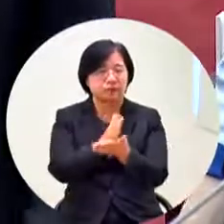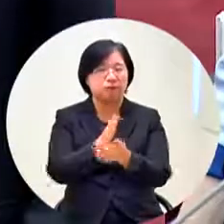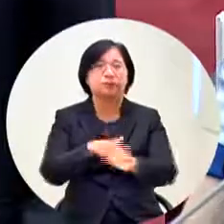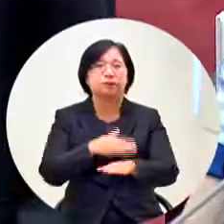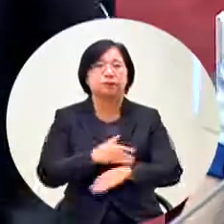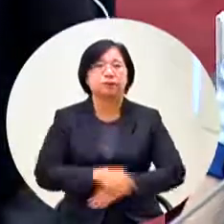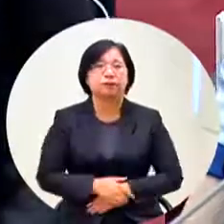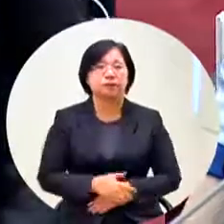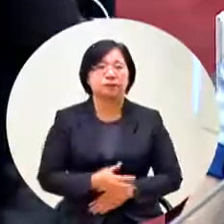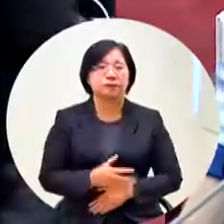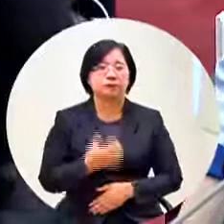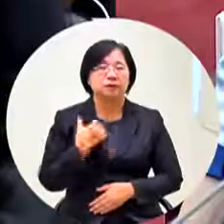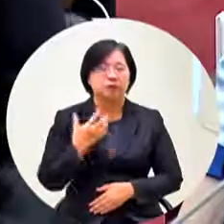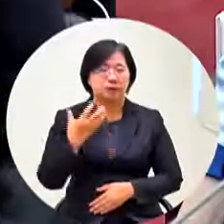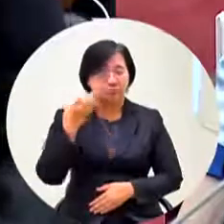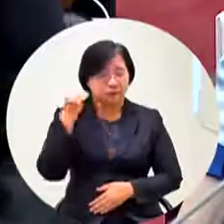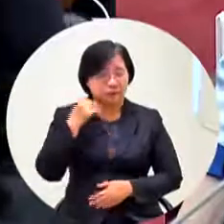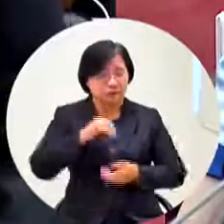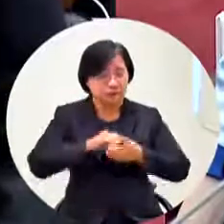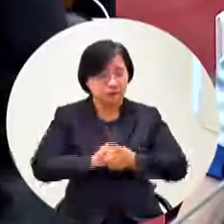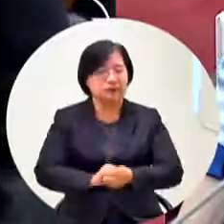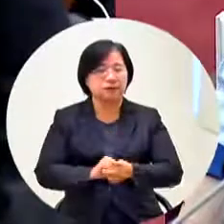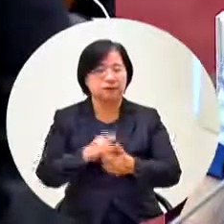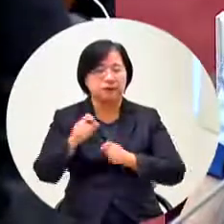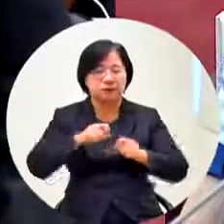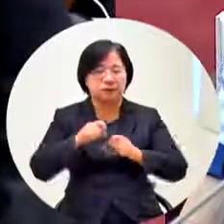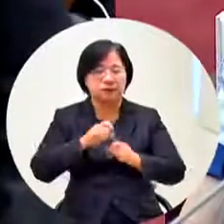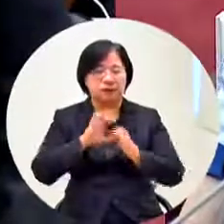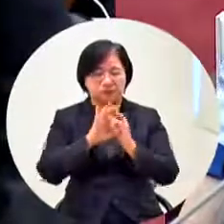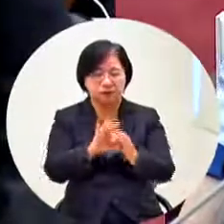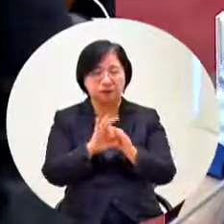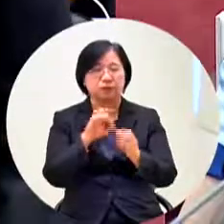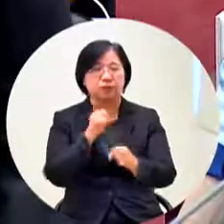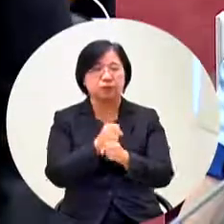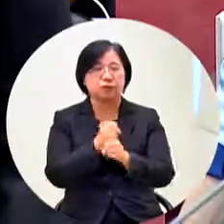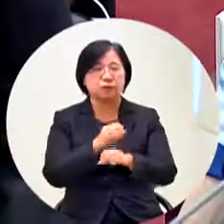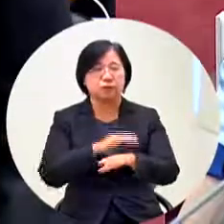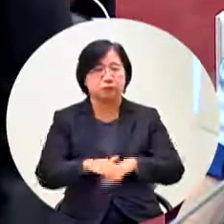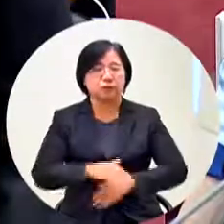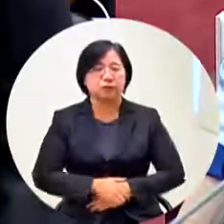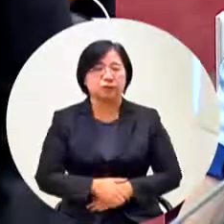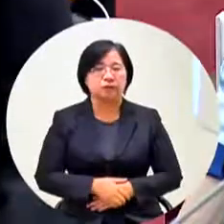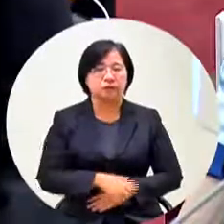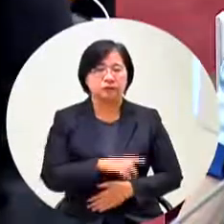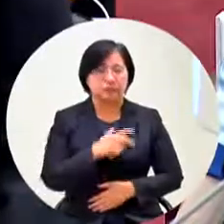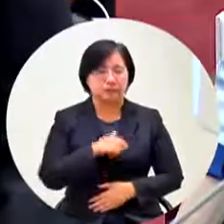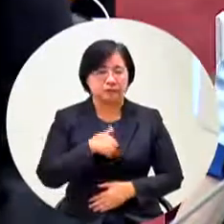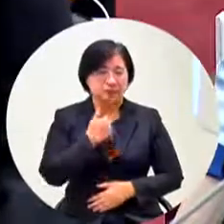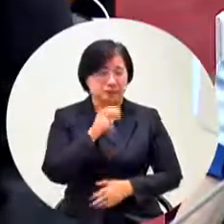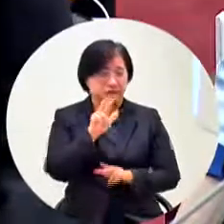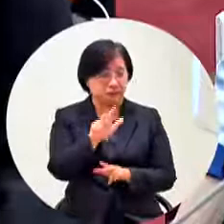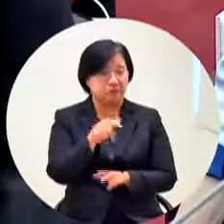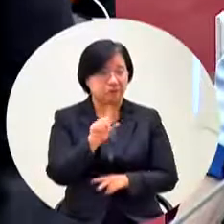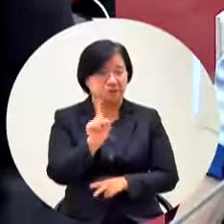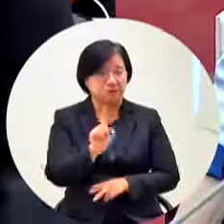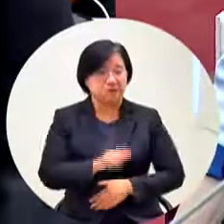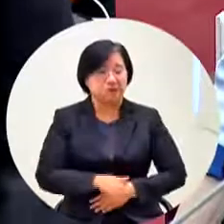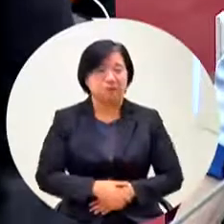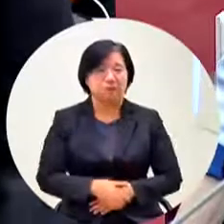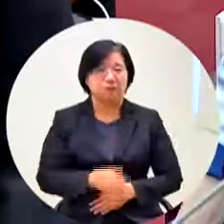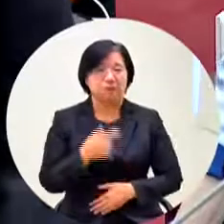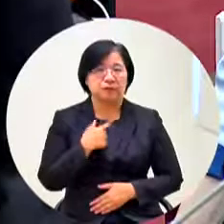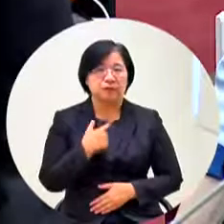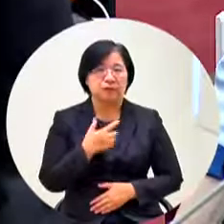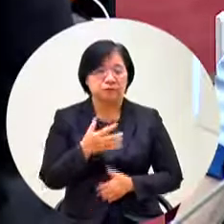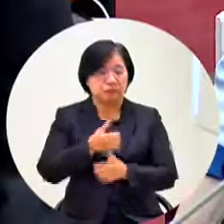的政策你们一定会继续执行就对了嘛。那其实我，因为我坦白讲，我们大家也都在担心，想说， 是 啊，我们总执行这